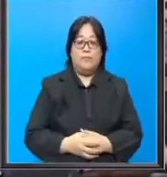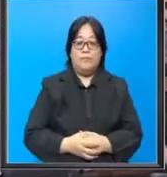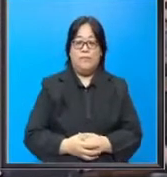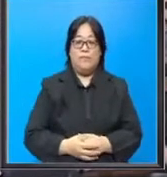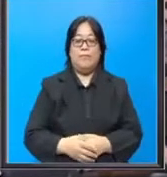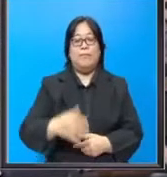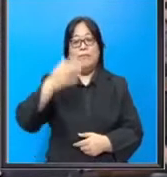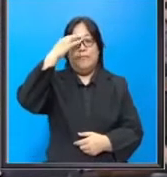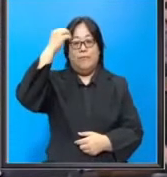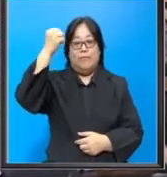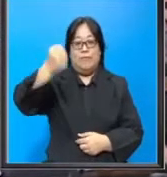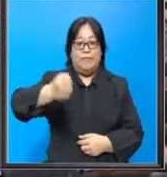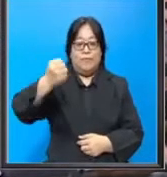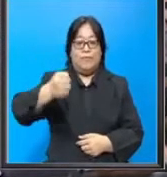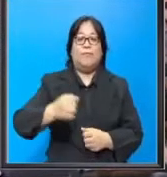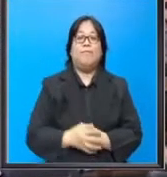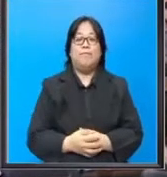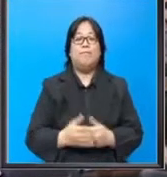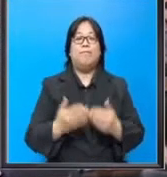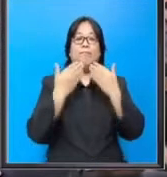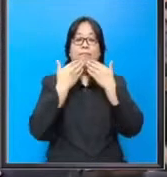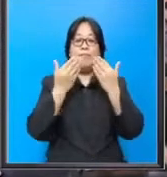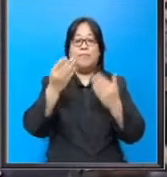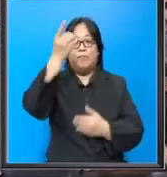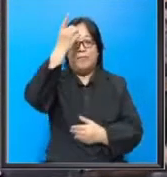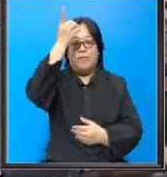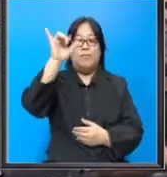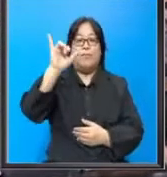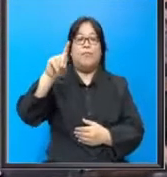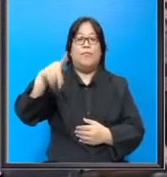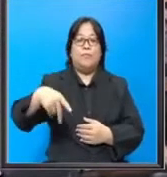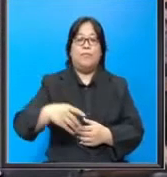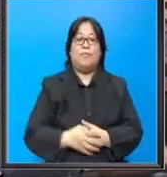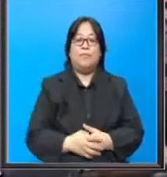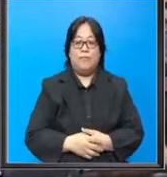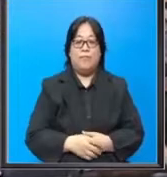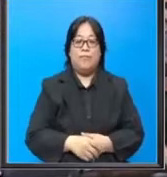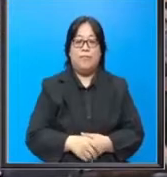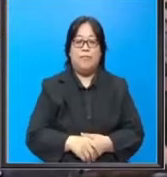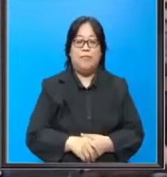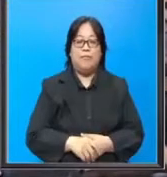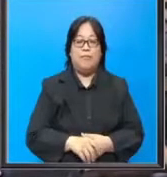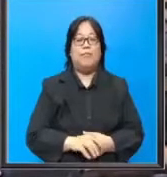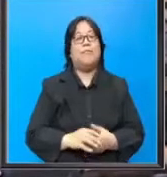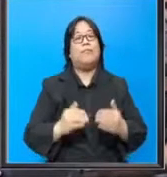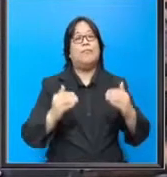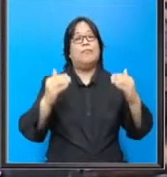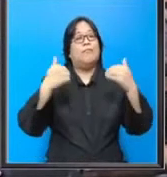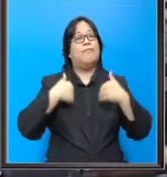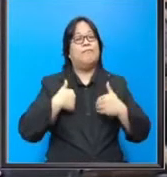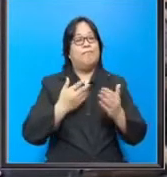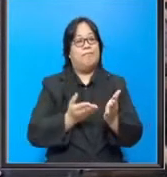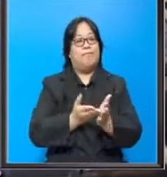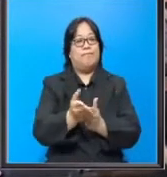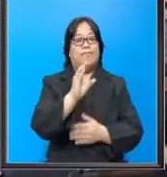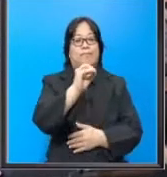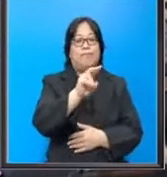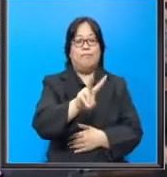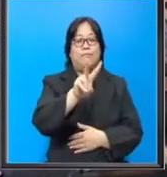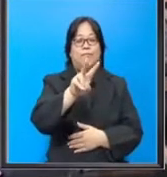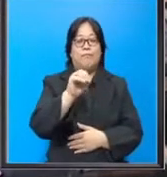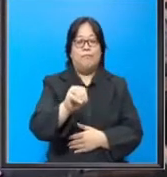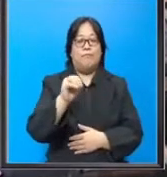JKT48 alaykum warahmatullah wabarakatuh Makasih Datuk mengurusi Hai terus ha kepada